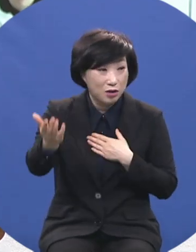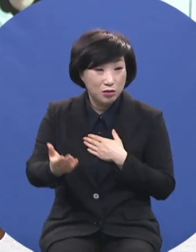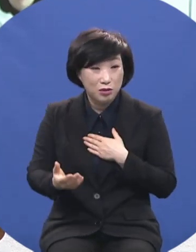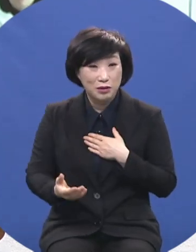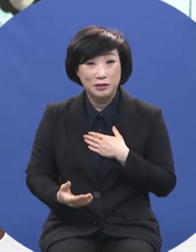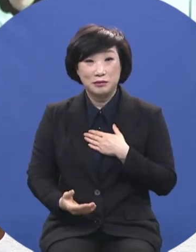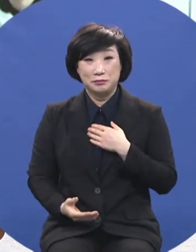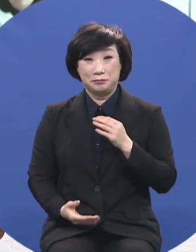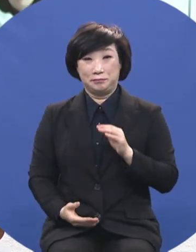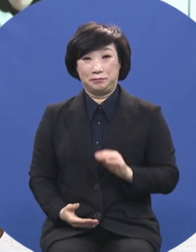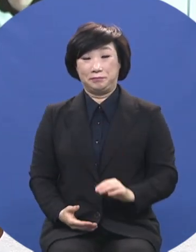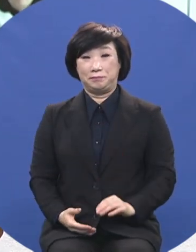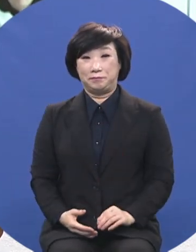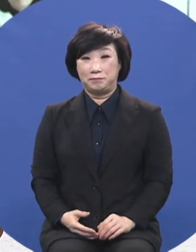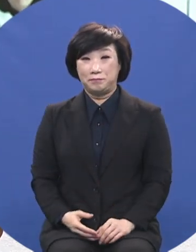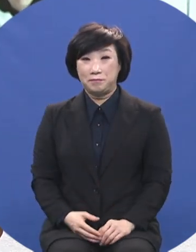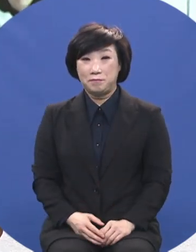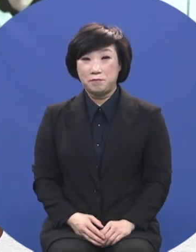말이야.